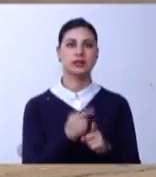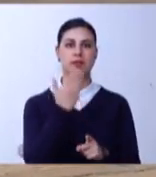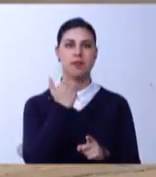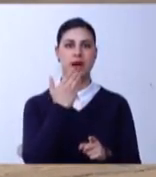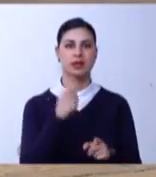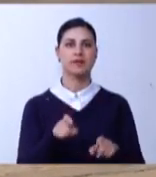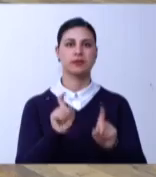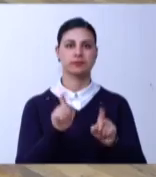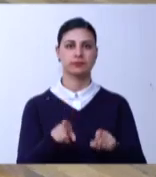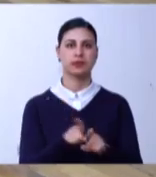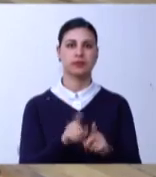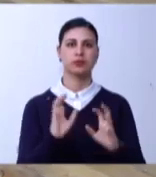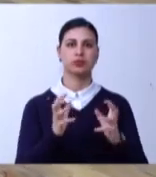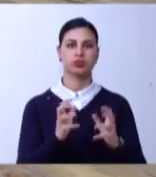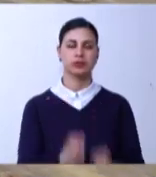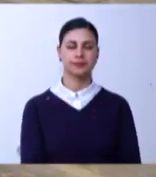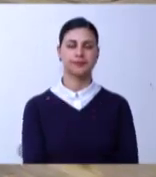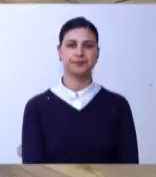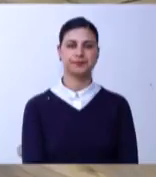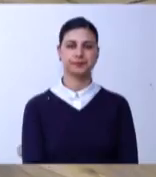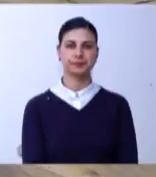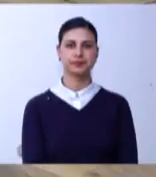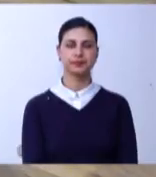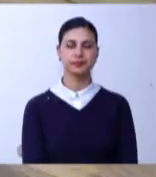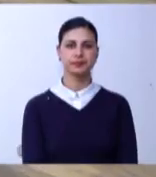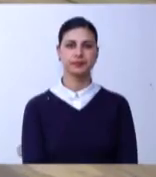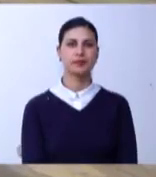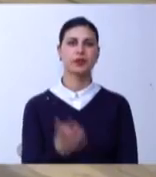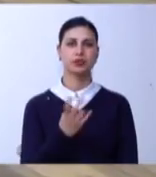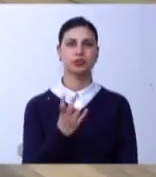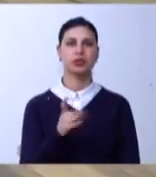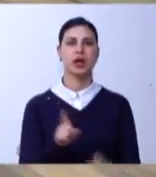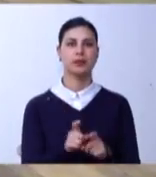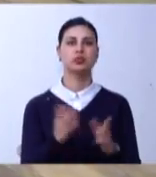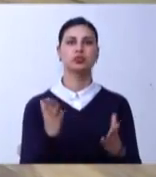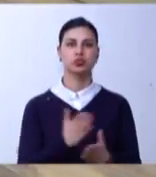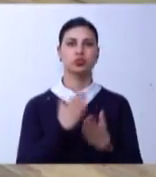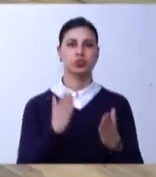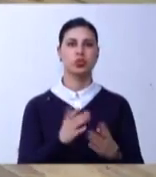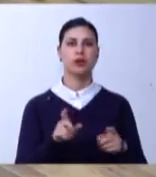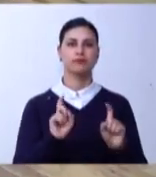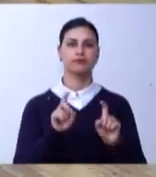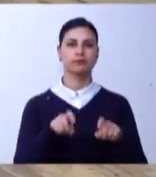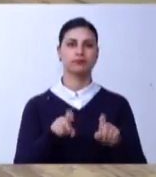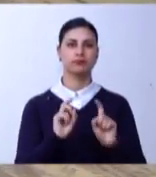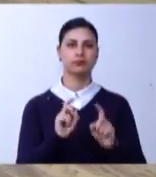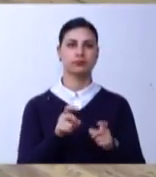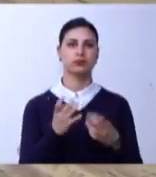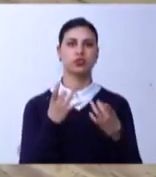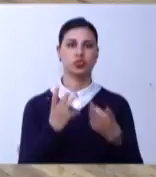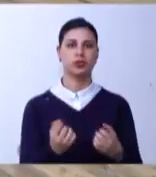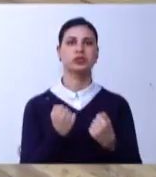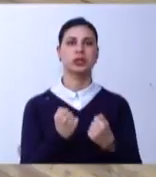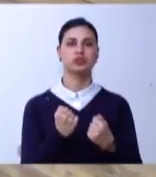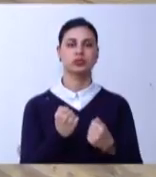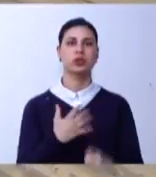მარტივი, ანუ ბურთი გვაქვს დაფიქსირებული და ვცდილობთ, რომ მუხლები მსუბუქად მოვხაროთ და გავშალოთ. უბრალოდ